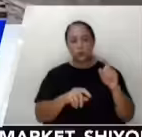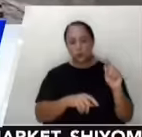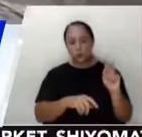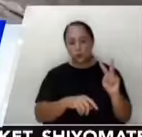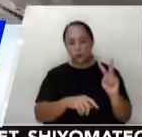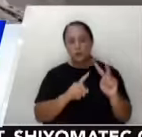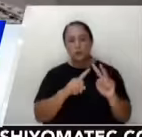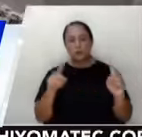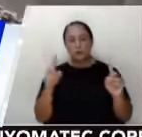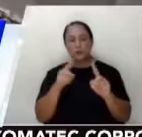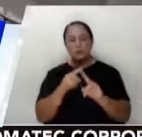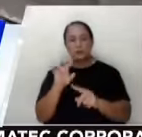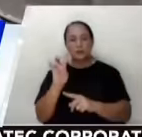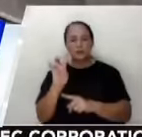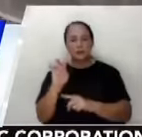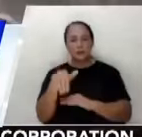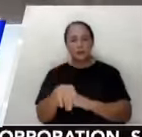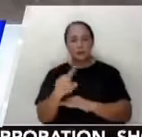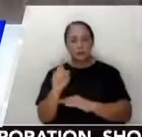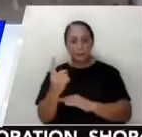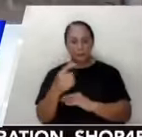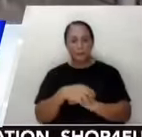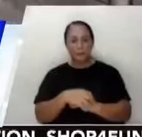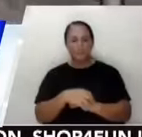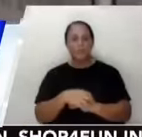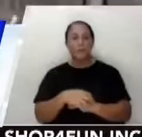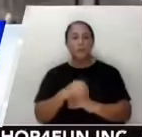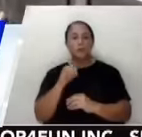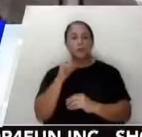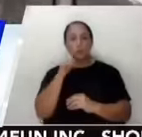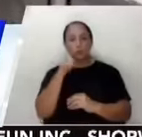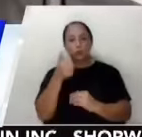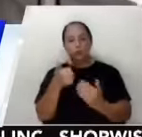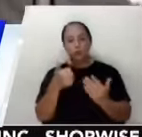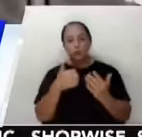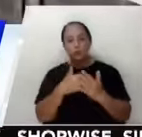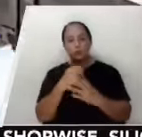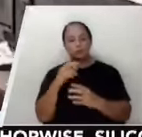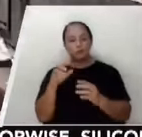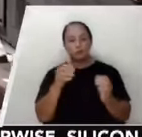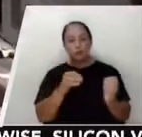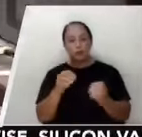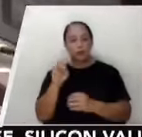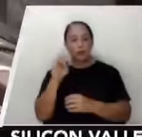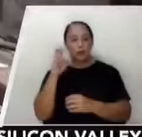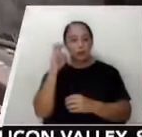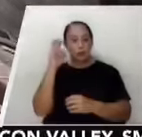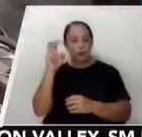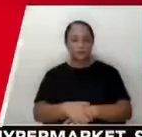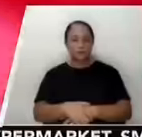hanggang alas 7 ng gabi lamang. Hanggang bukas na lang din ang operasyon ng MRT3.